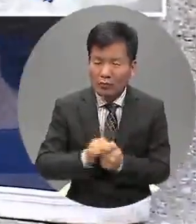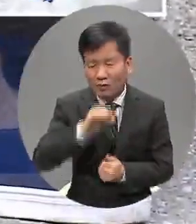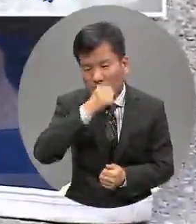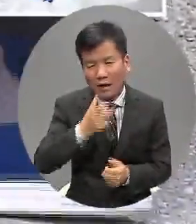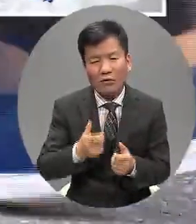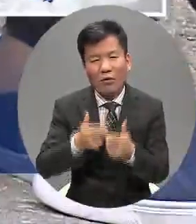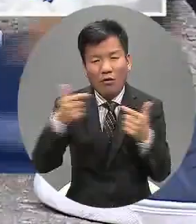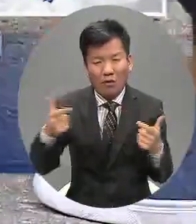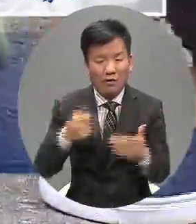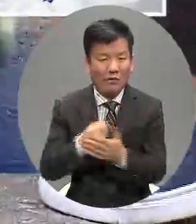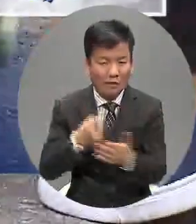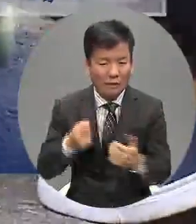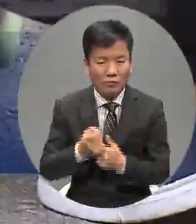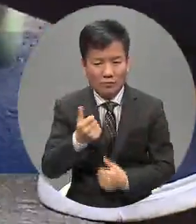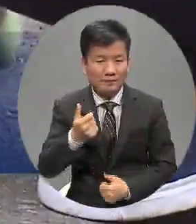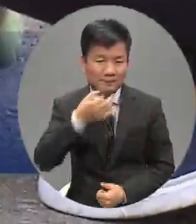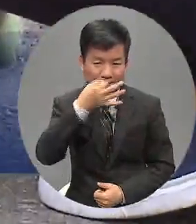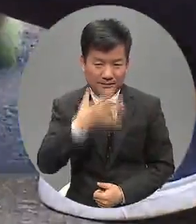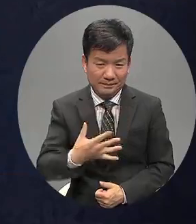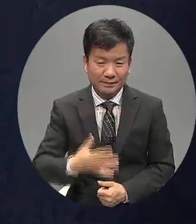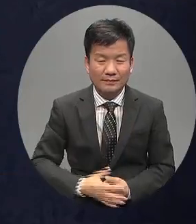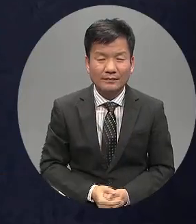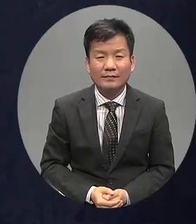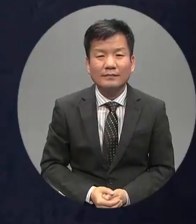예산이 또 소요되기 때문에.